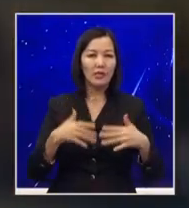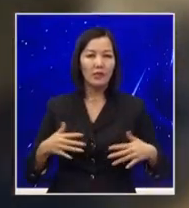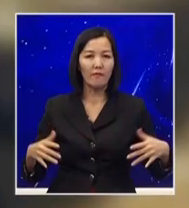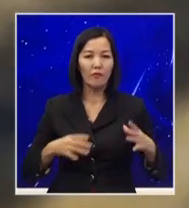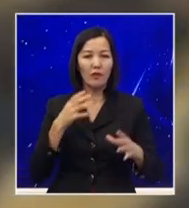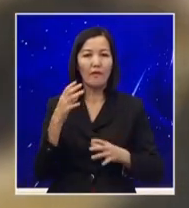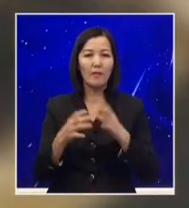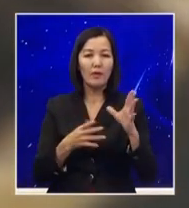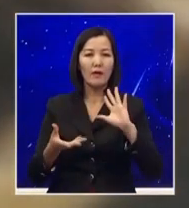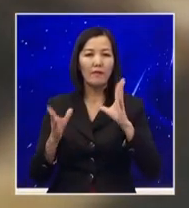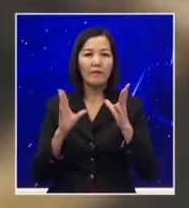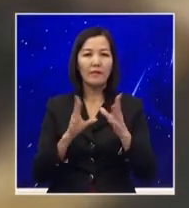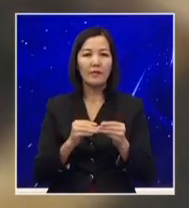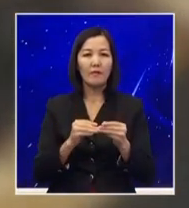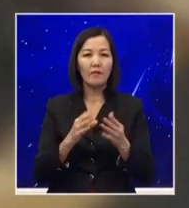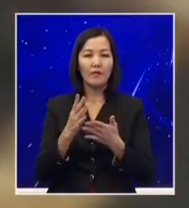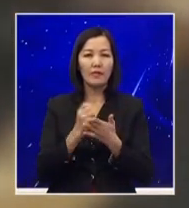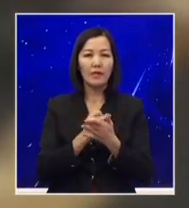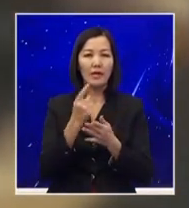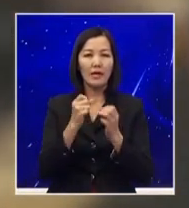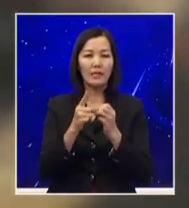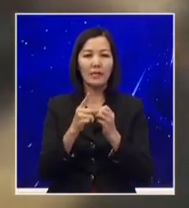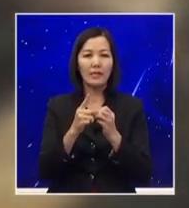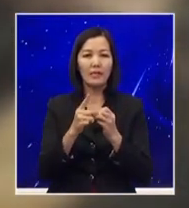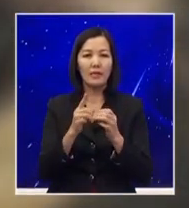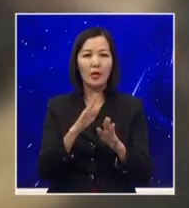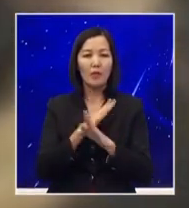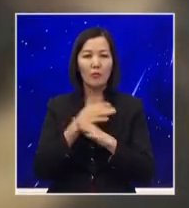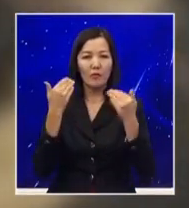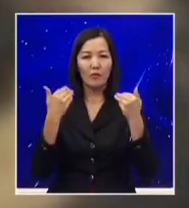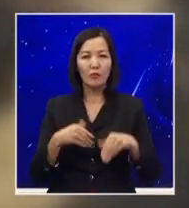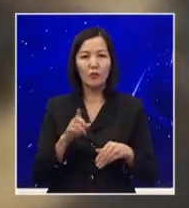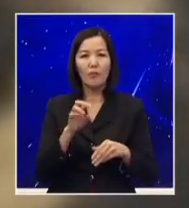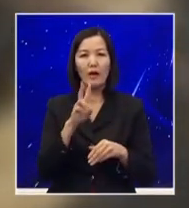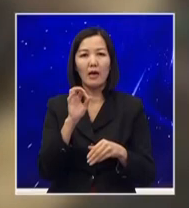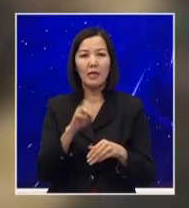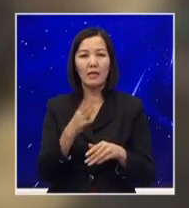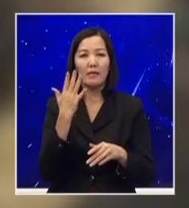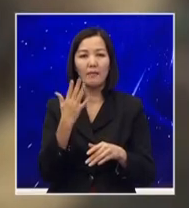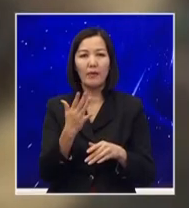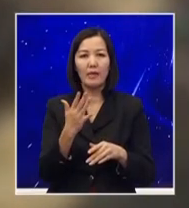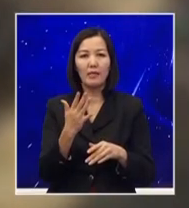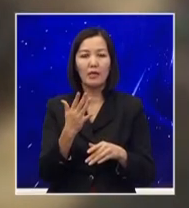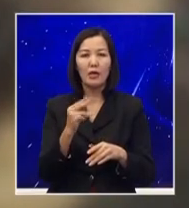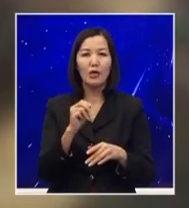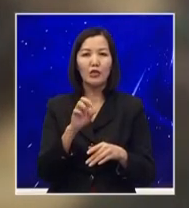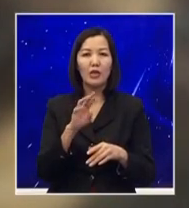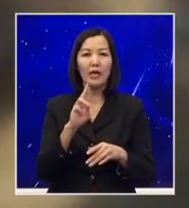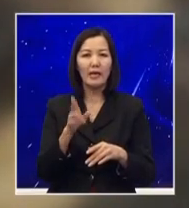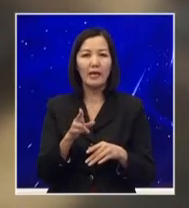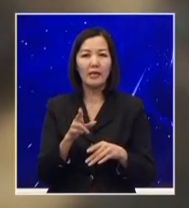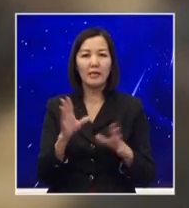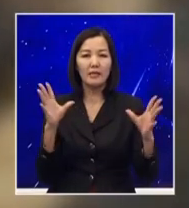животного мира, всего замечено в резервате 11 мертвых туш баклана и 5 бездыханных тушек чаек. Совместно